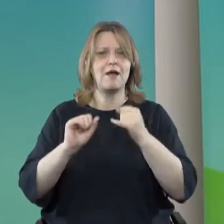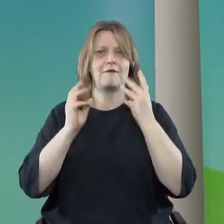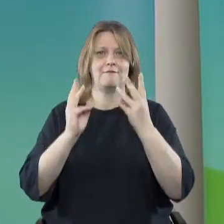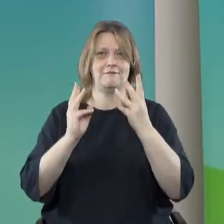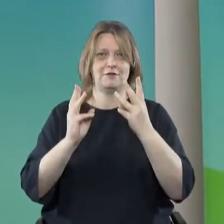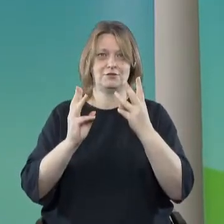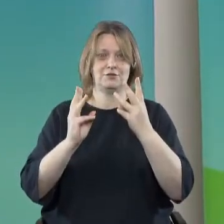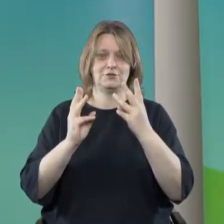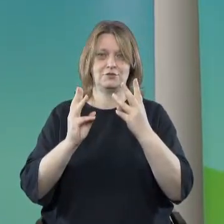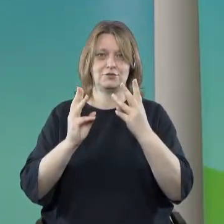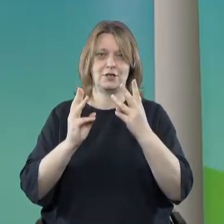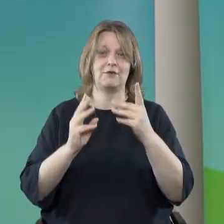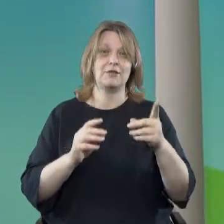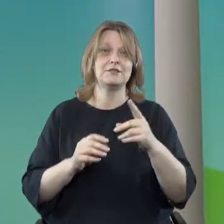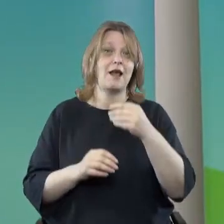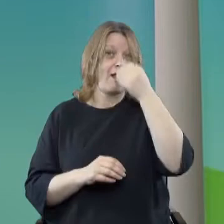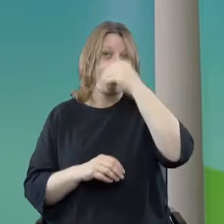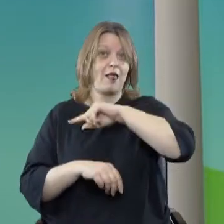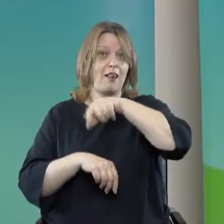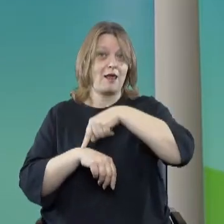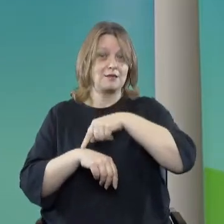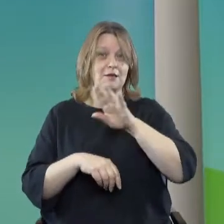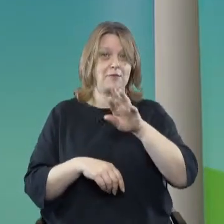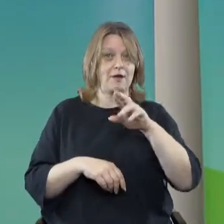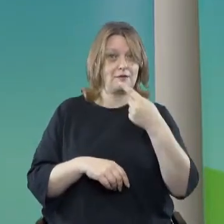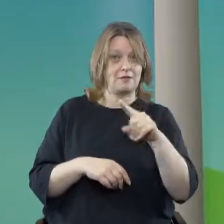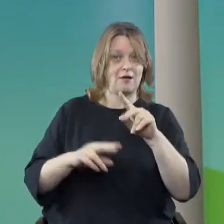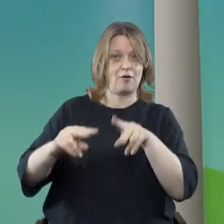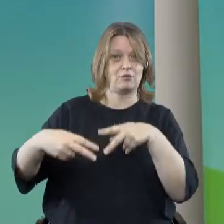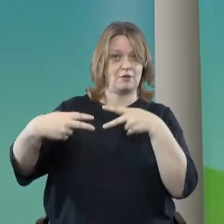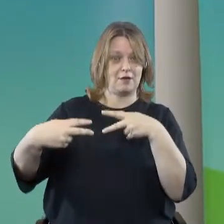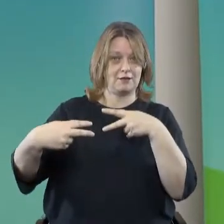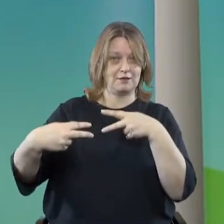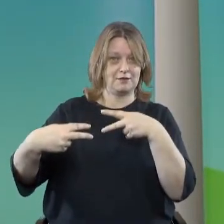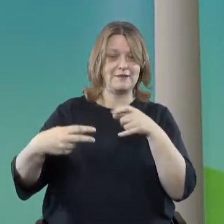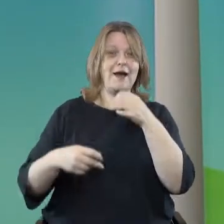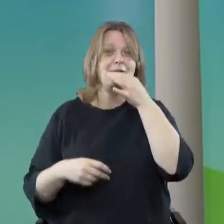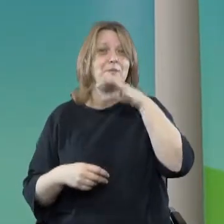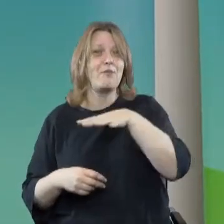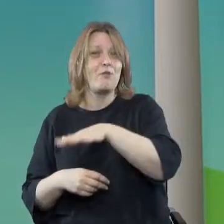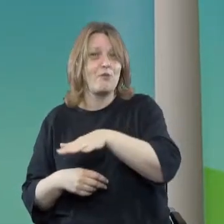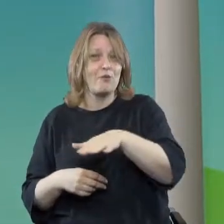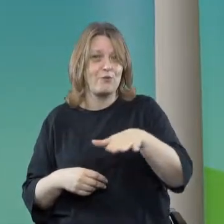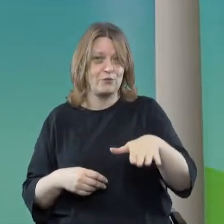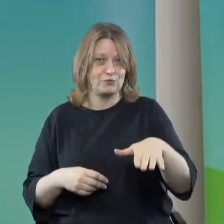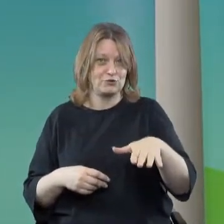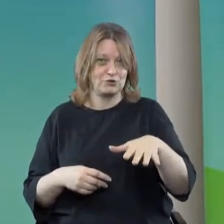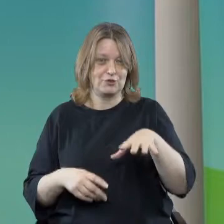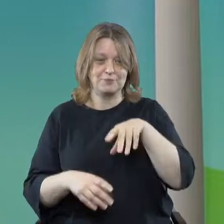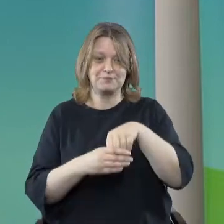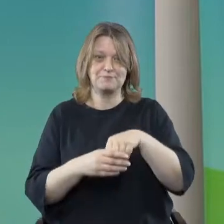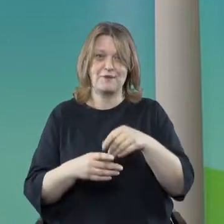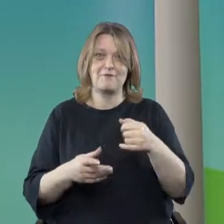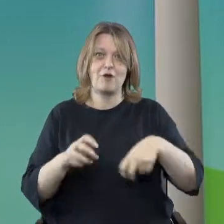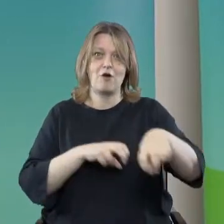właśnie lekcje BRD online, edukacja tych najmłodszych uczestników ruchu drogowego,